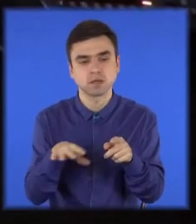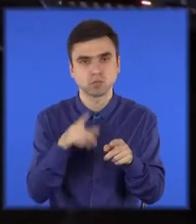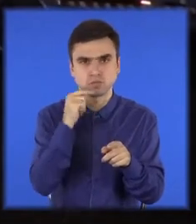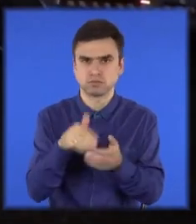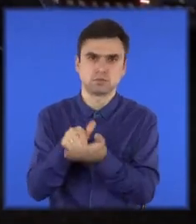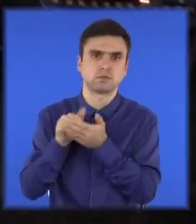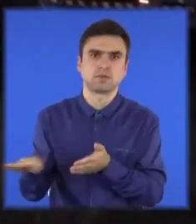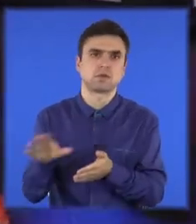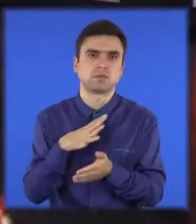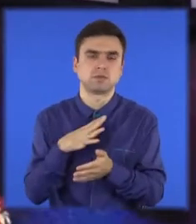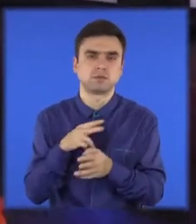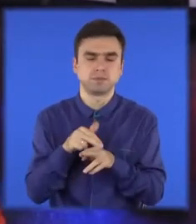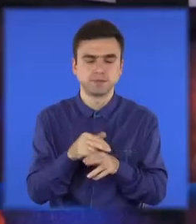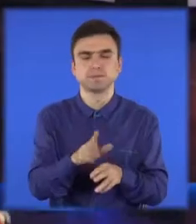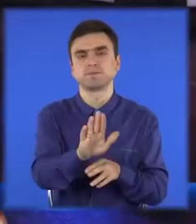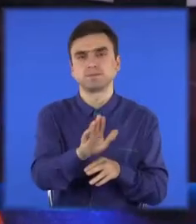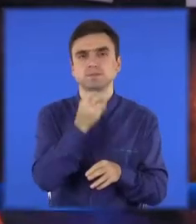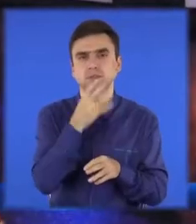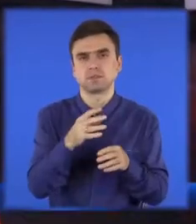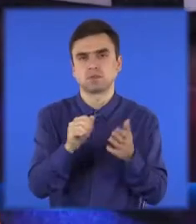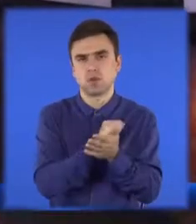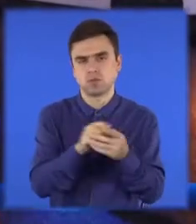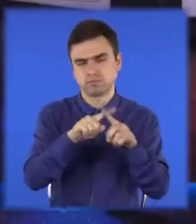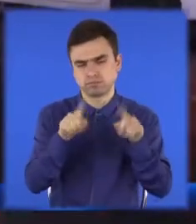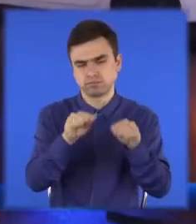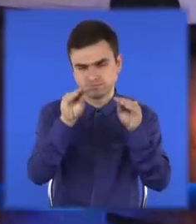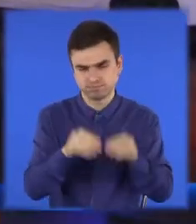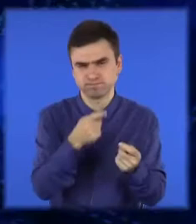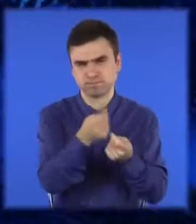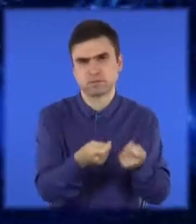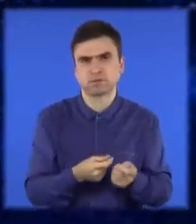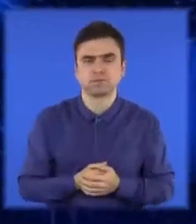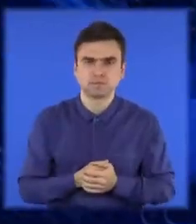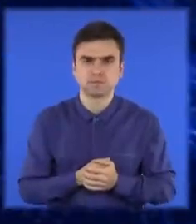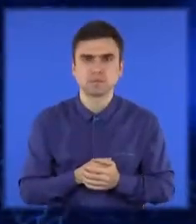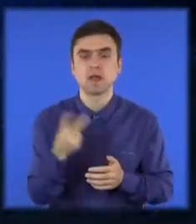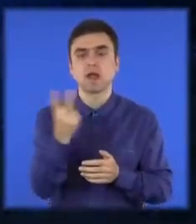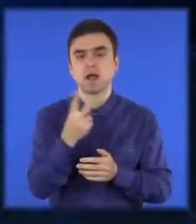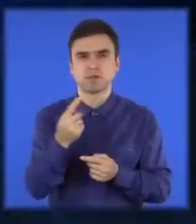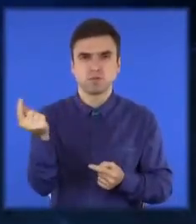ж до самої аварії, чоловіки розійшлися за Європротоколом.